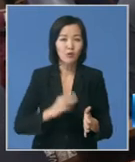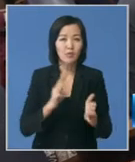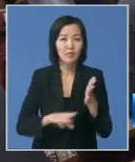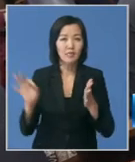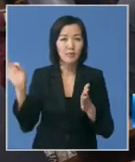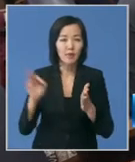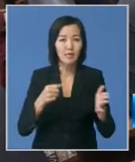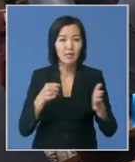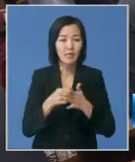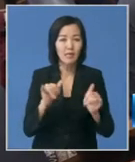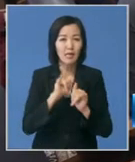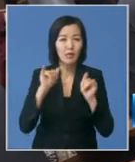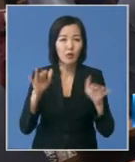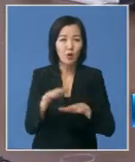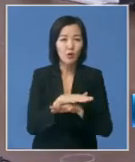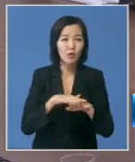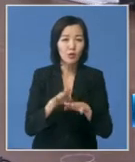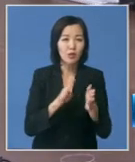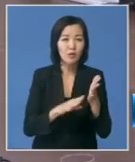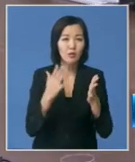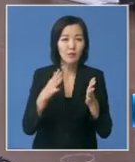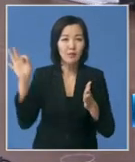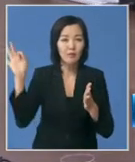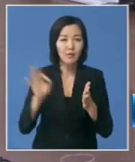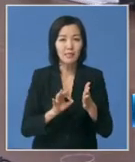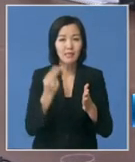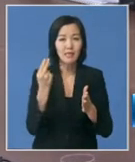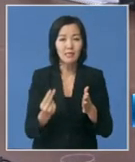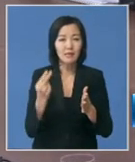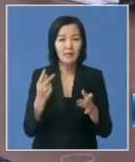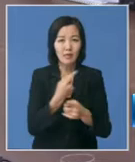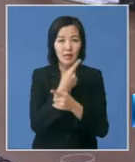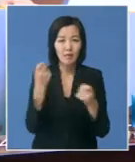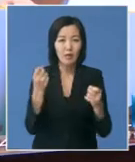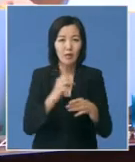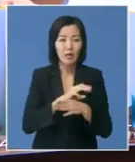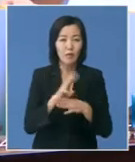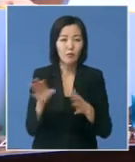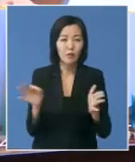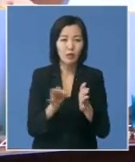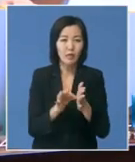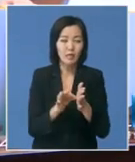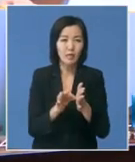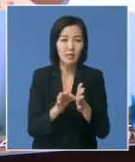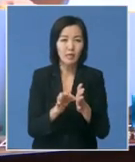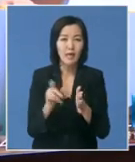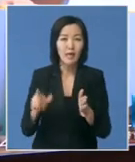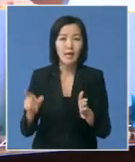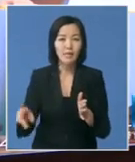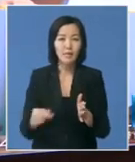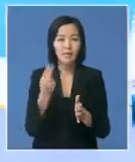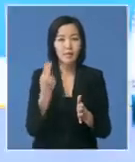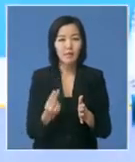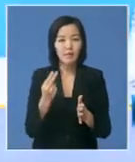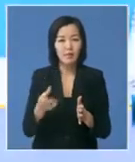80%-ға дейін арттыру, тұрғындардың 95%-ын цифрлық хабар таратумен қамту көзделген. Сонымен қатар азаматтардың